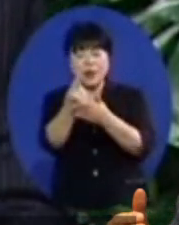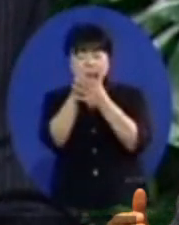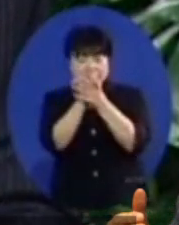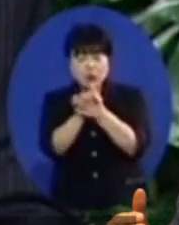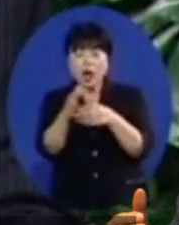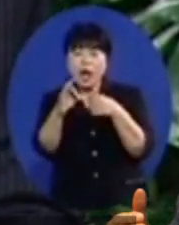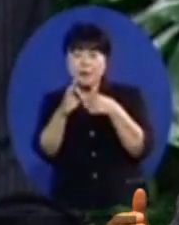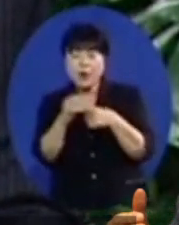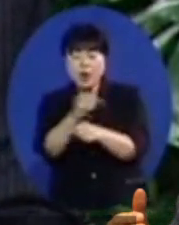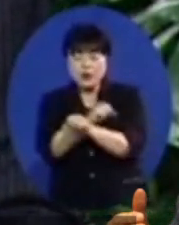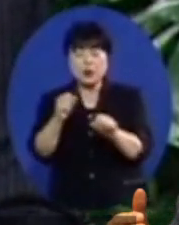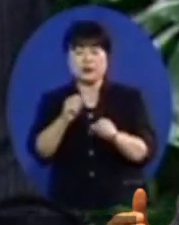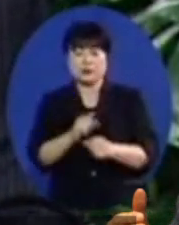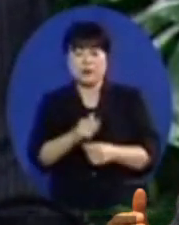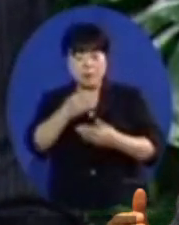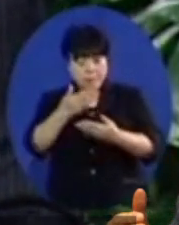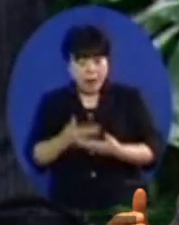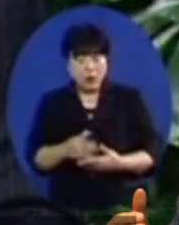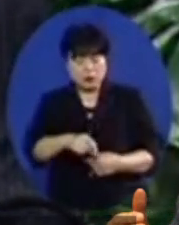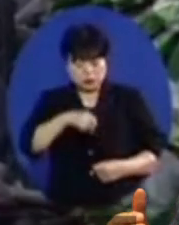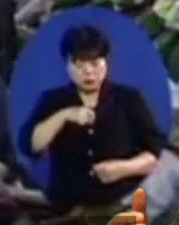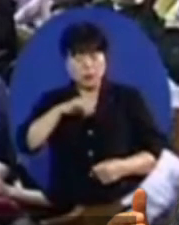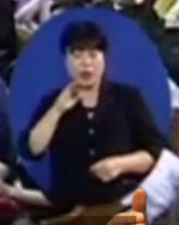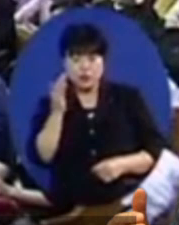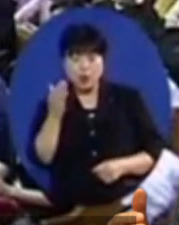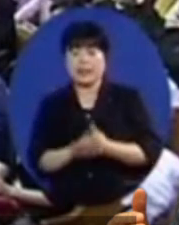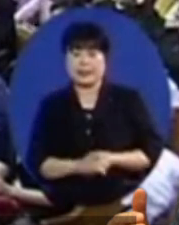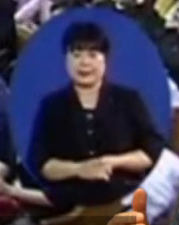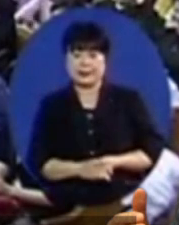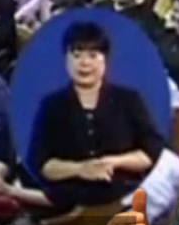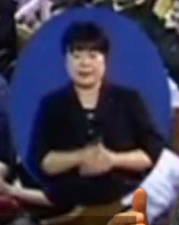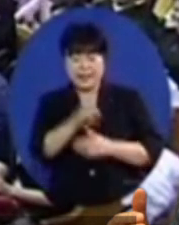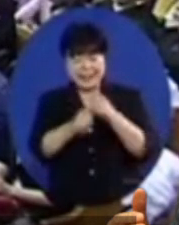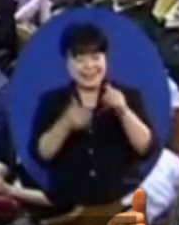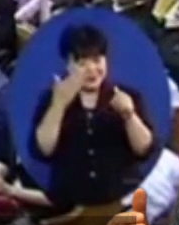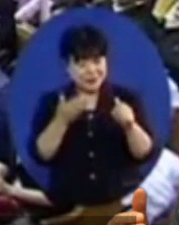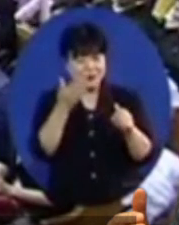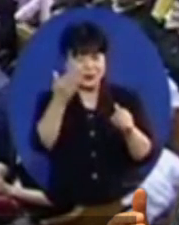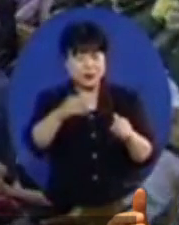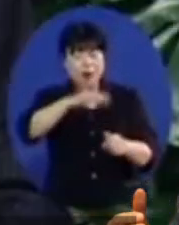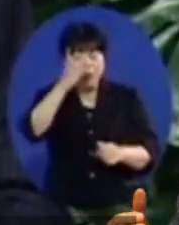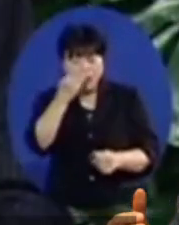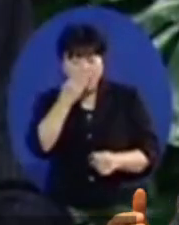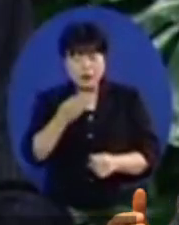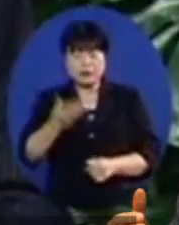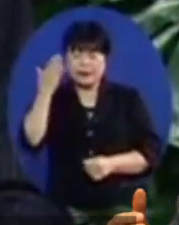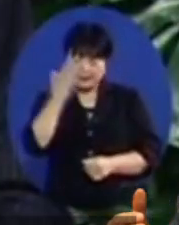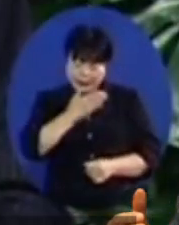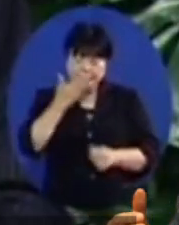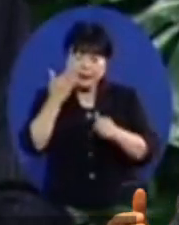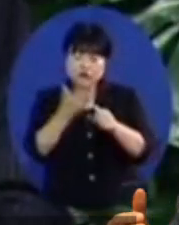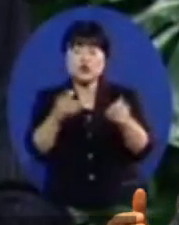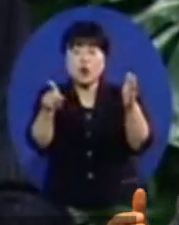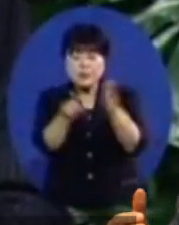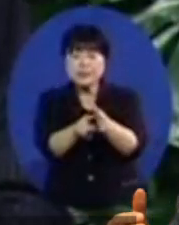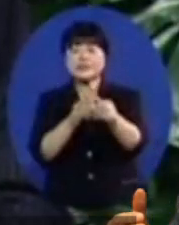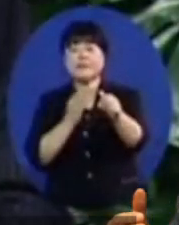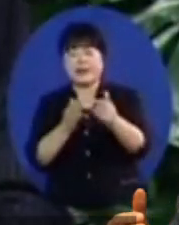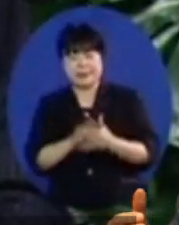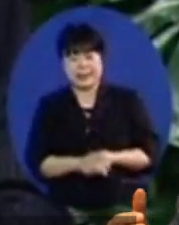기도했으면 용서받고 의롭게 된 것을 믿으십시오. 하나님께서 여러분을 거룩하고 성결하게 해주신 것을 믿으십시오.